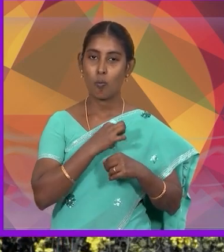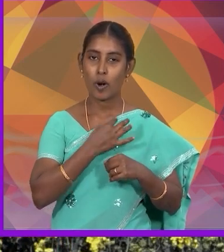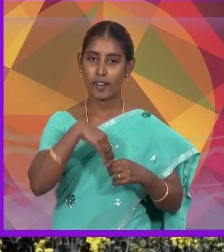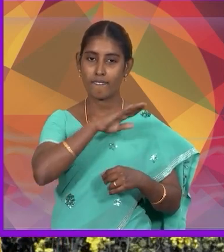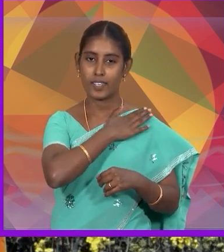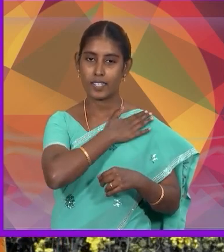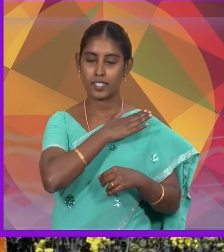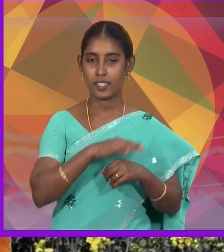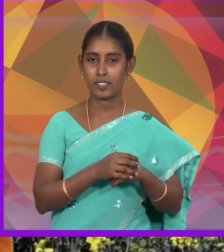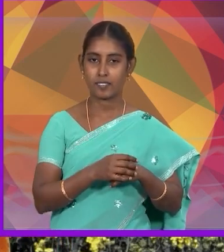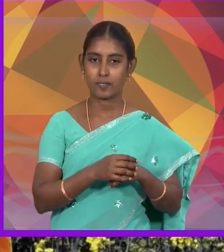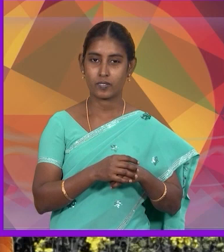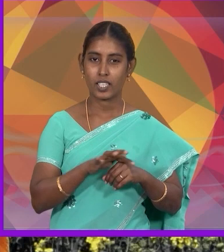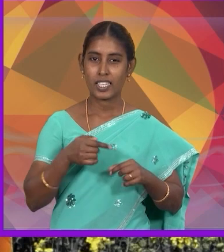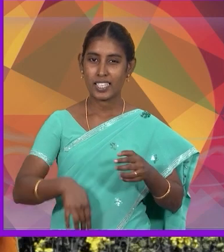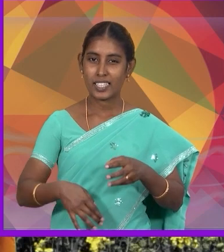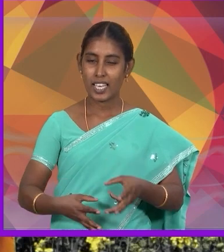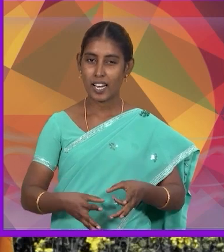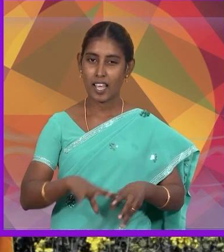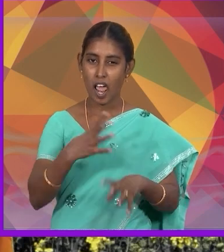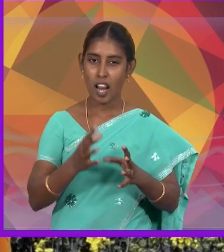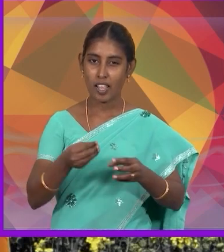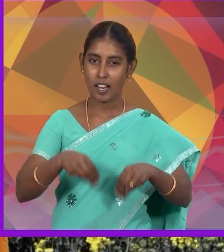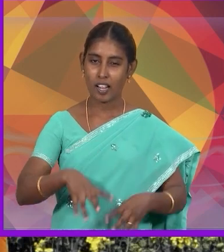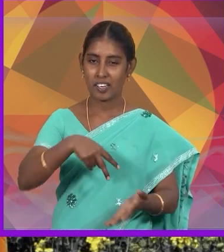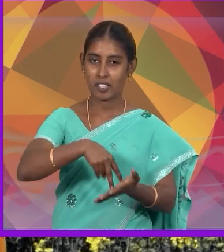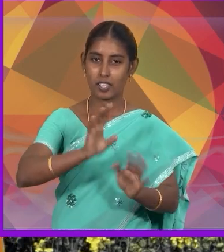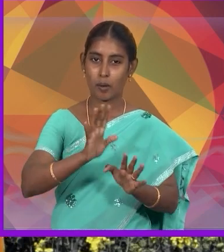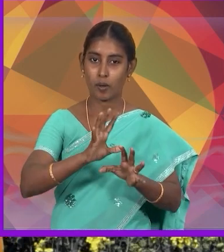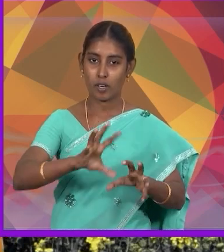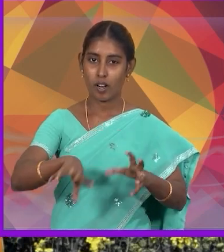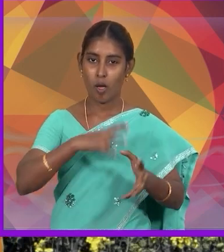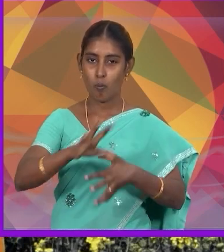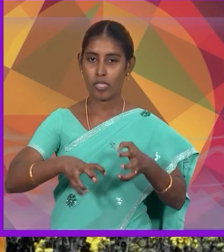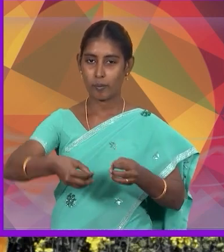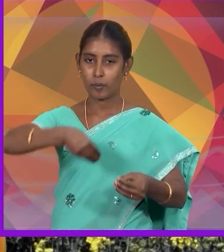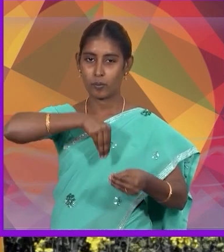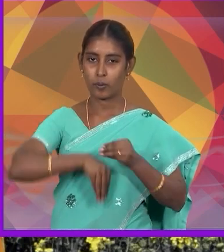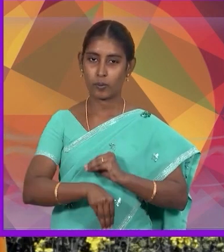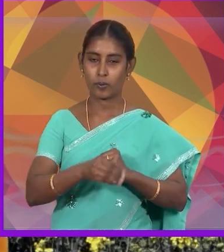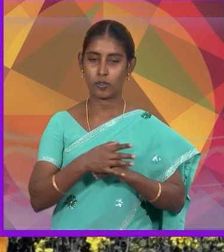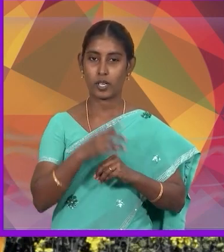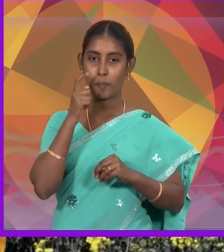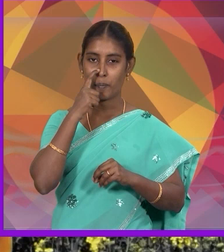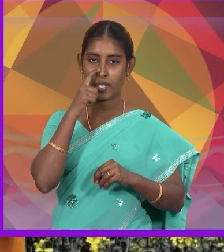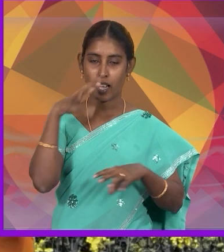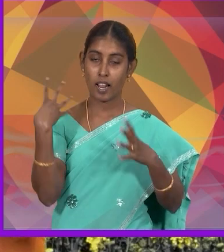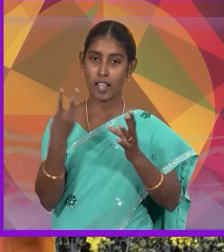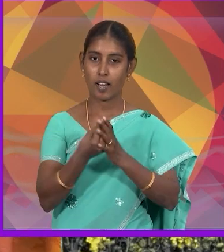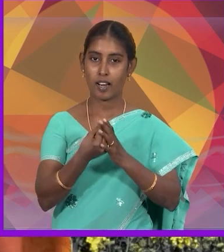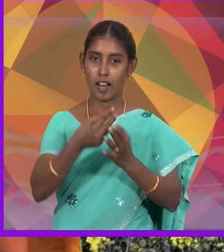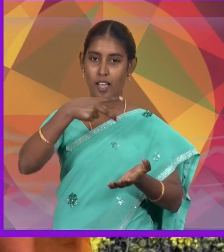அந்த சேத்துக்குள்ள இறங்குற போது கீழே உள்ள சேலையெல்லாம் தண்ணியில படாம தூக்கி சொருகிக்கிட்டு பெண்கள் எல்லாம்